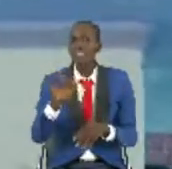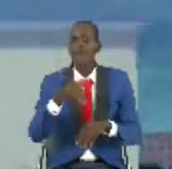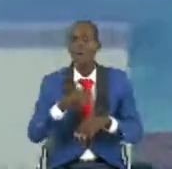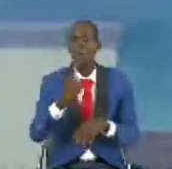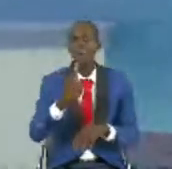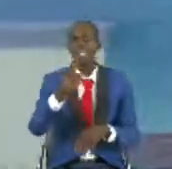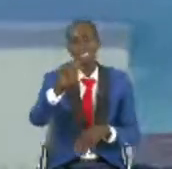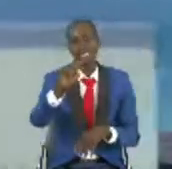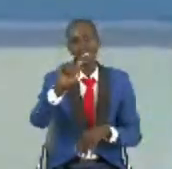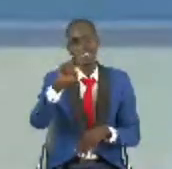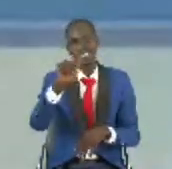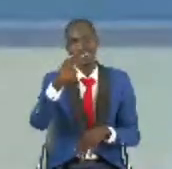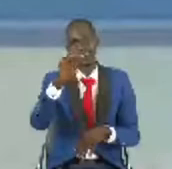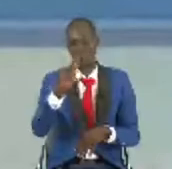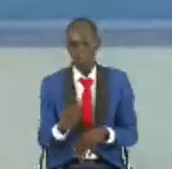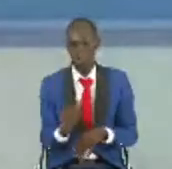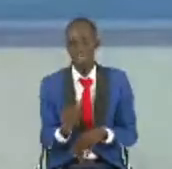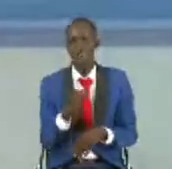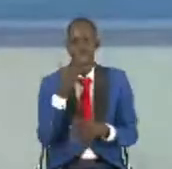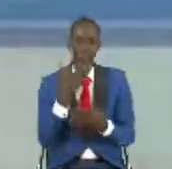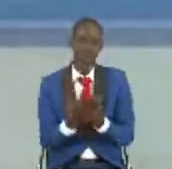vous êtes de bons étudiants en histoire.